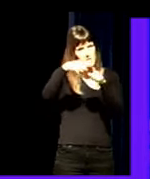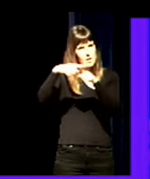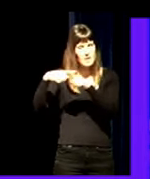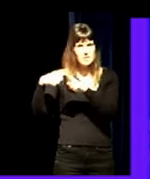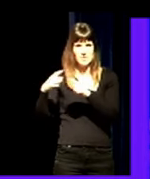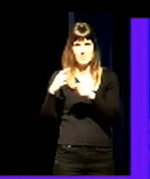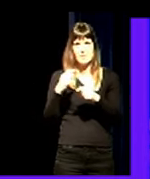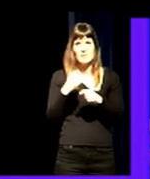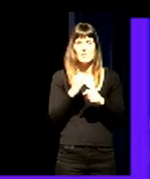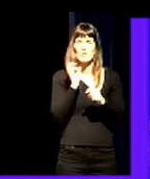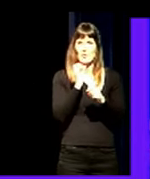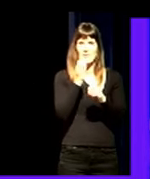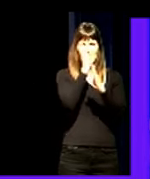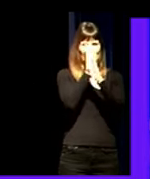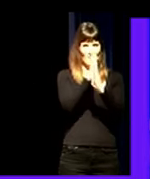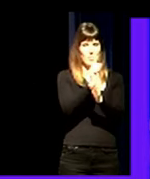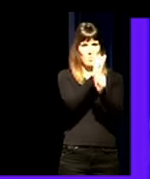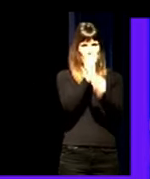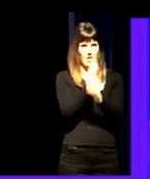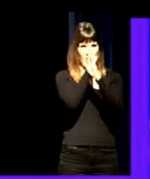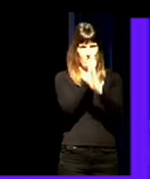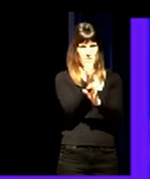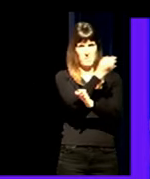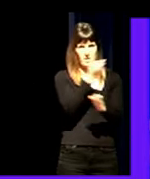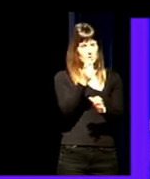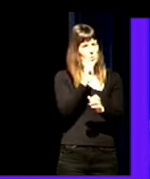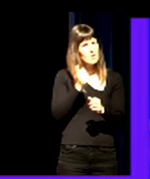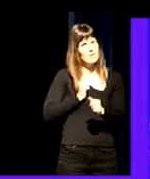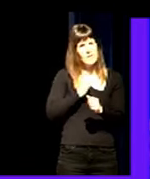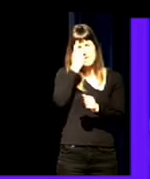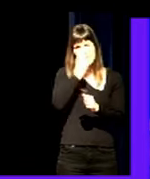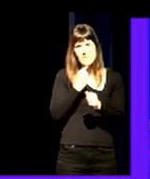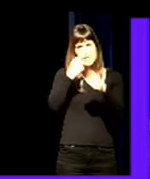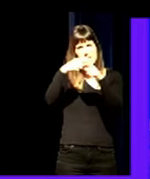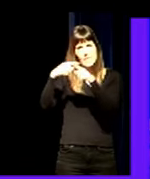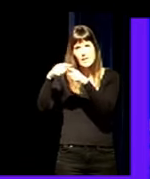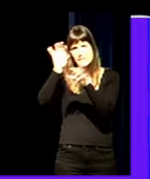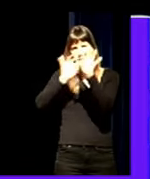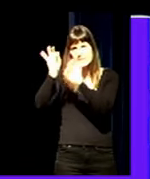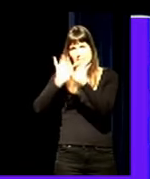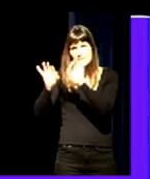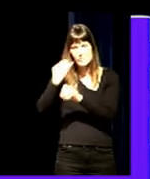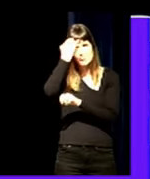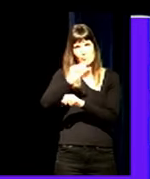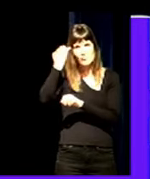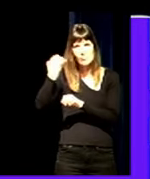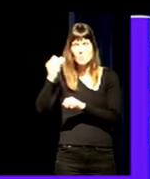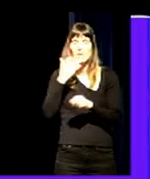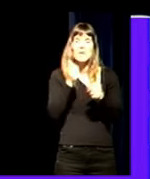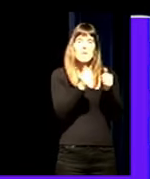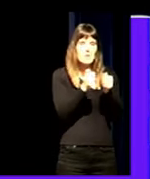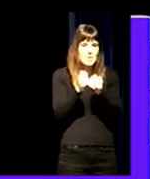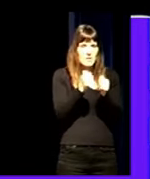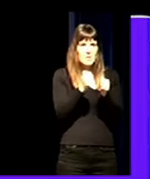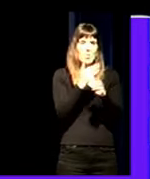atalan bat horri buruz egitea, ez da? Eta bideiokoak, claro, salduenak, claro, matxistak eta sexistak dire eta